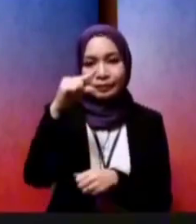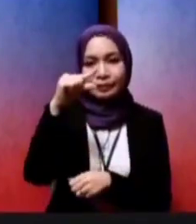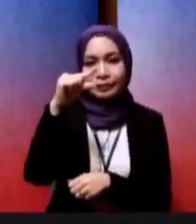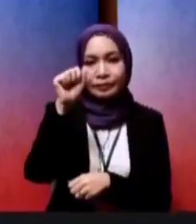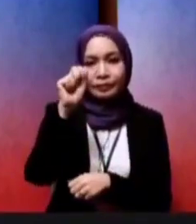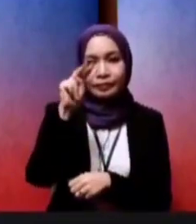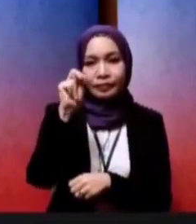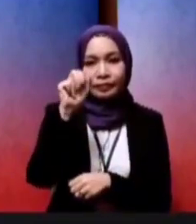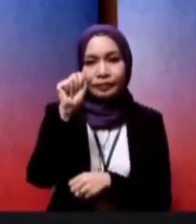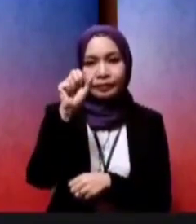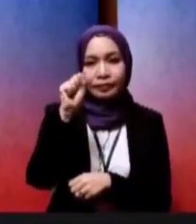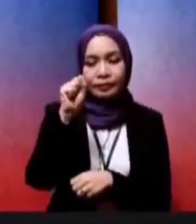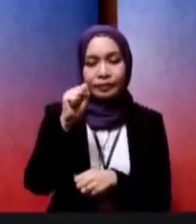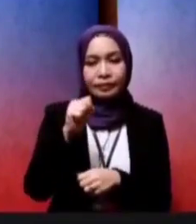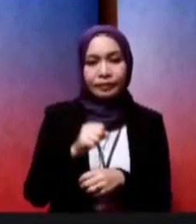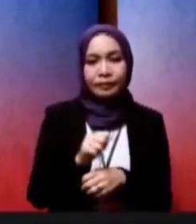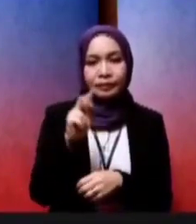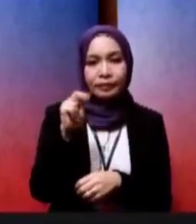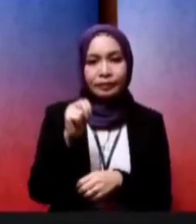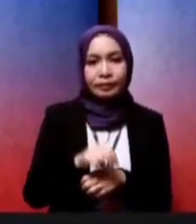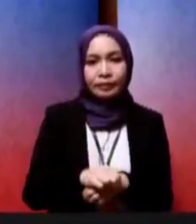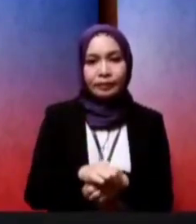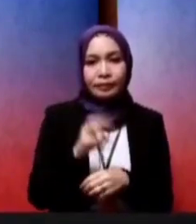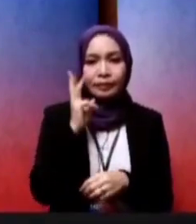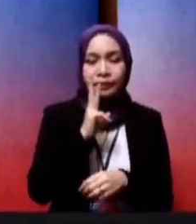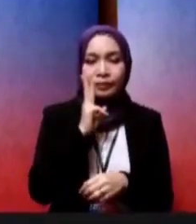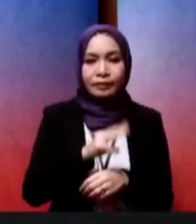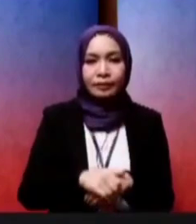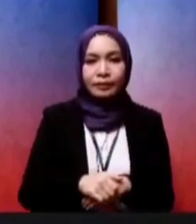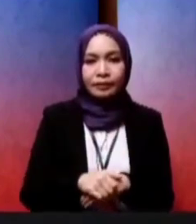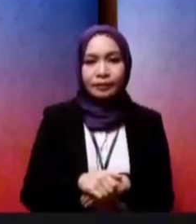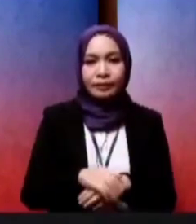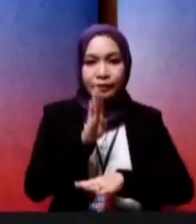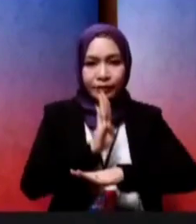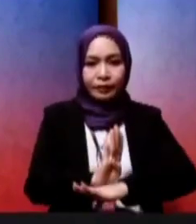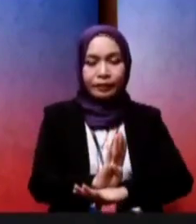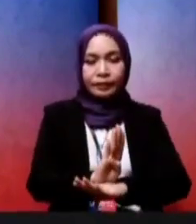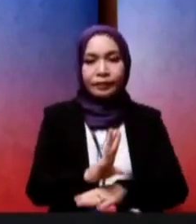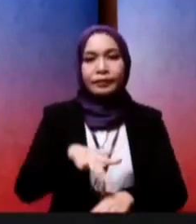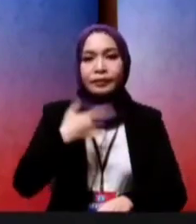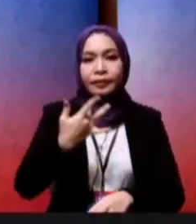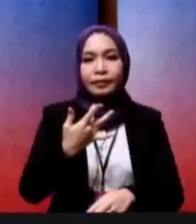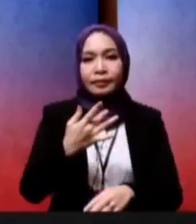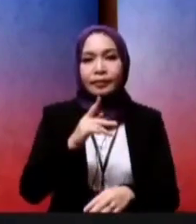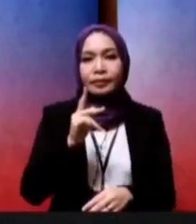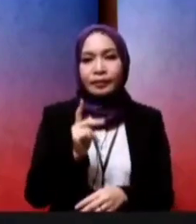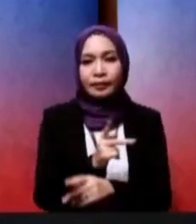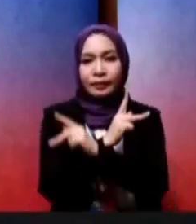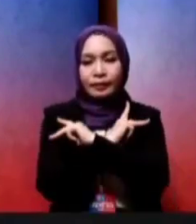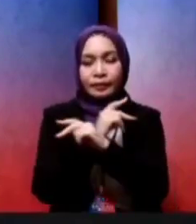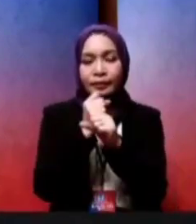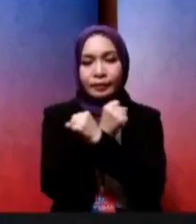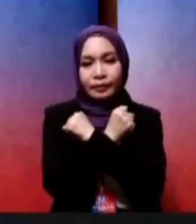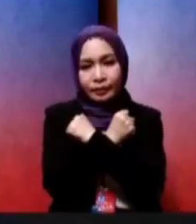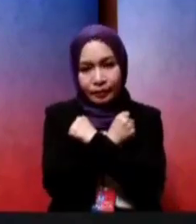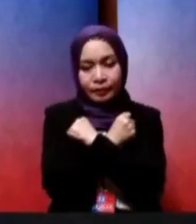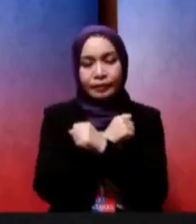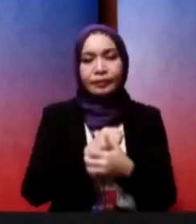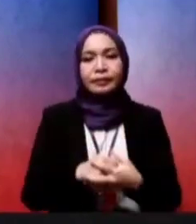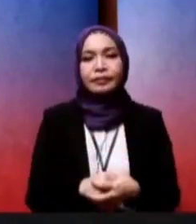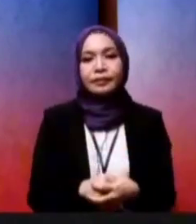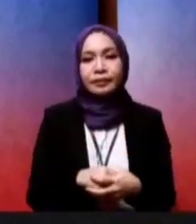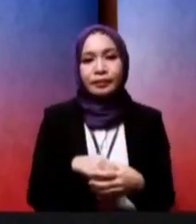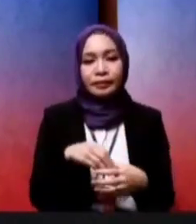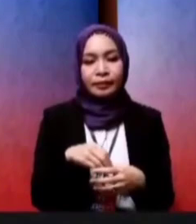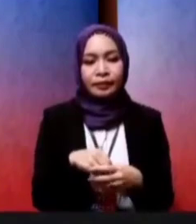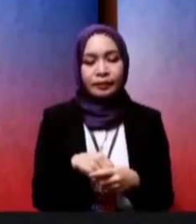boleh pembudayaan kasih sayang serta rasa empati diterapkan dalam pentadbiran supaya statistik